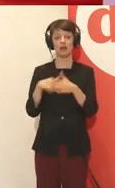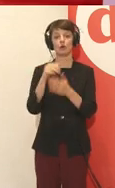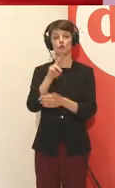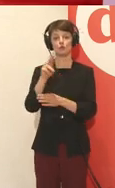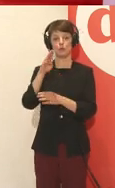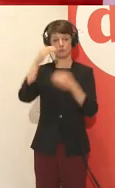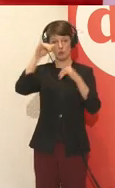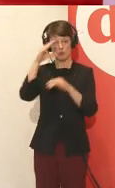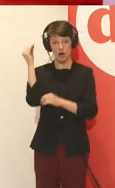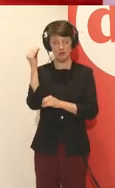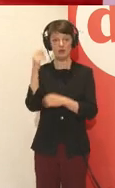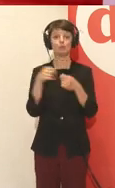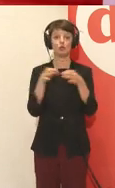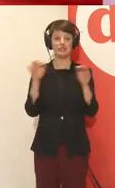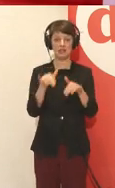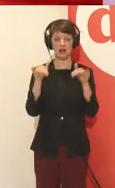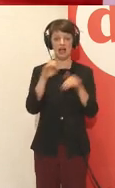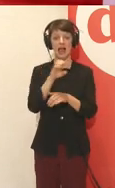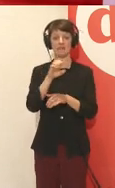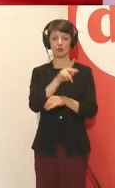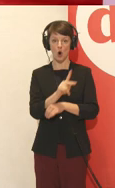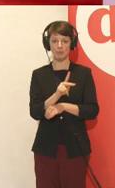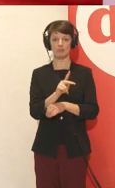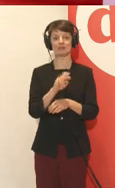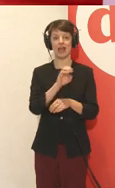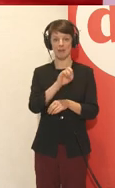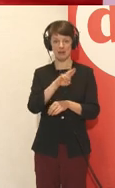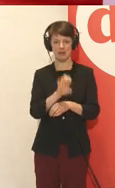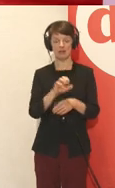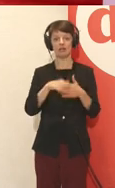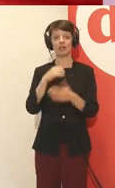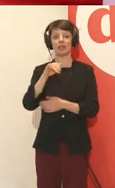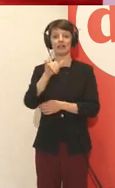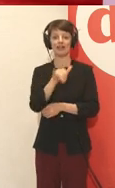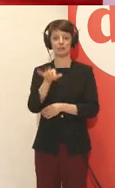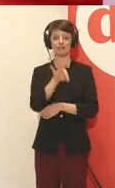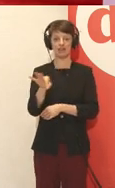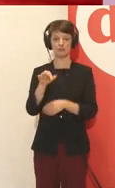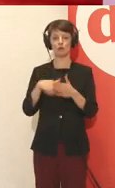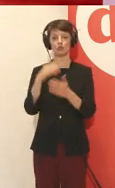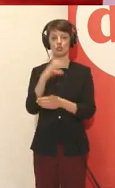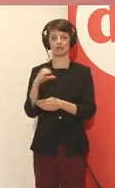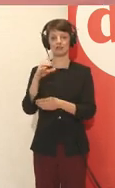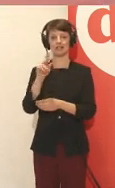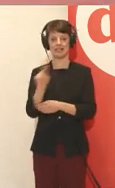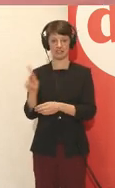Bullmann aus dem Bundestag kommen. Elvan Korkmaz-Emre, Jasmin Fahimi und Chancel